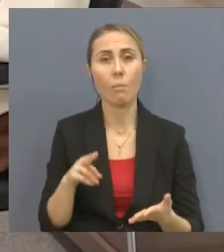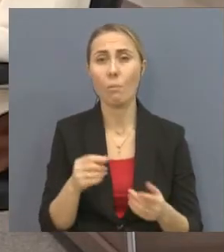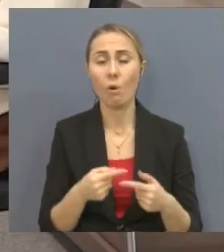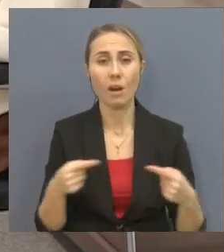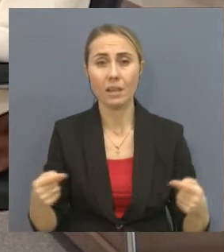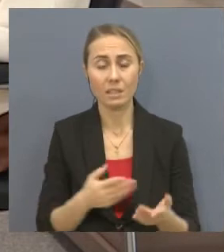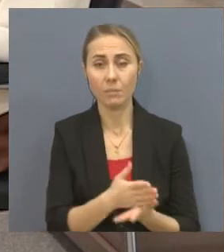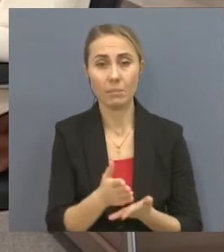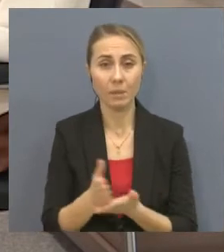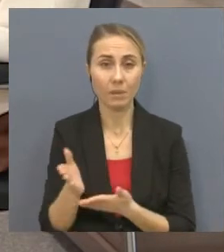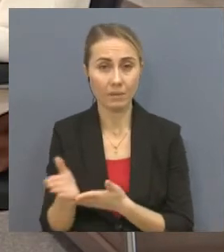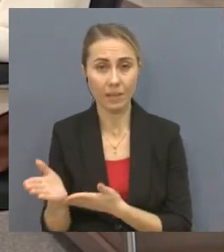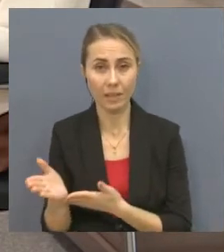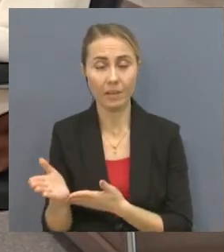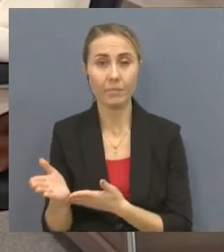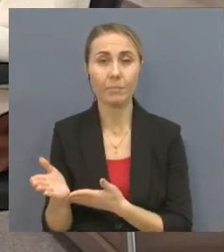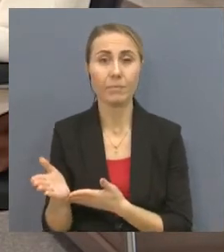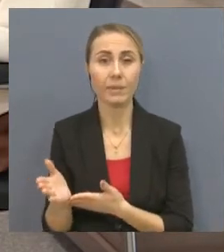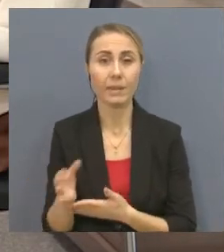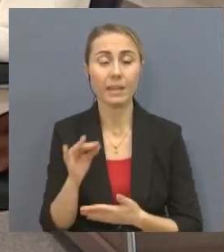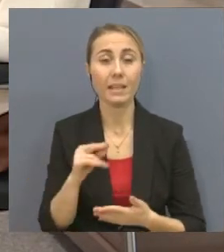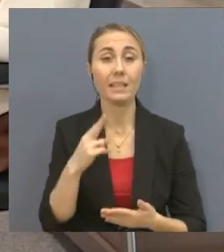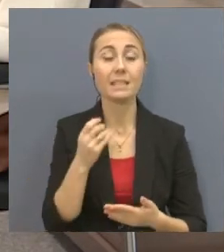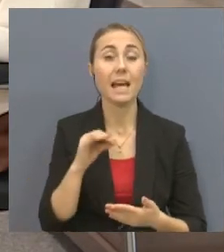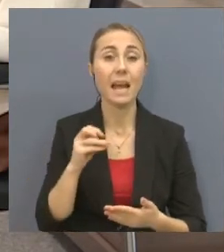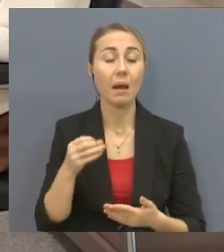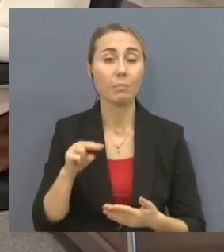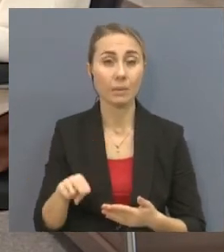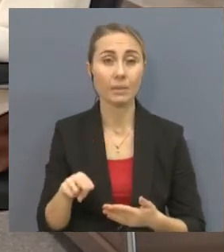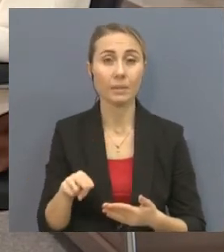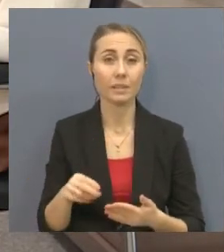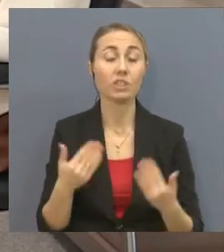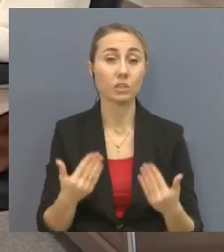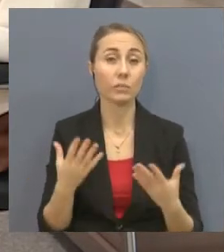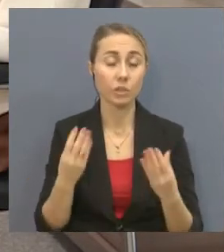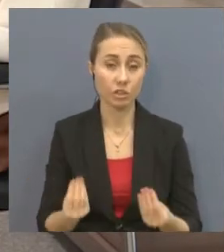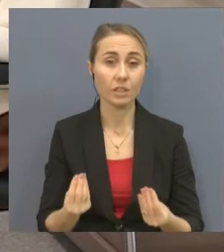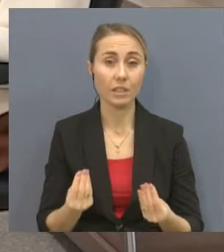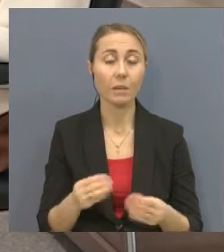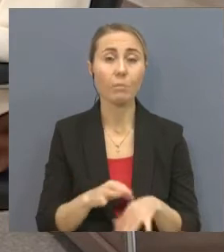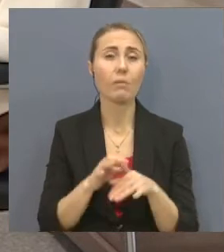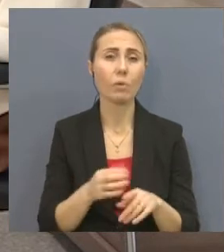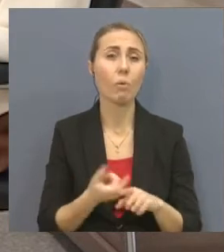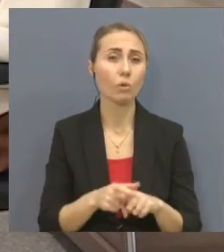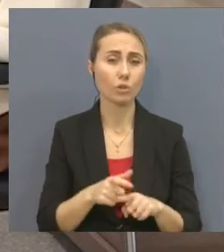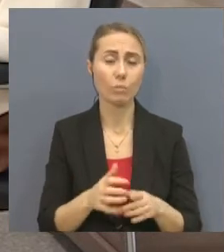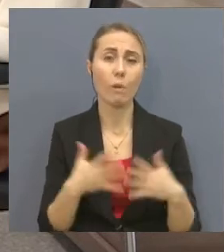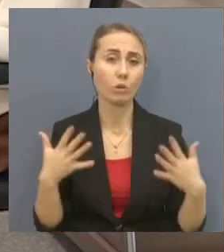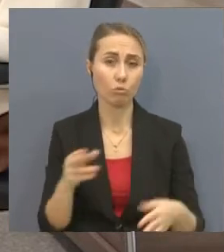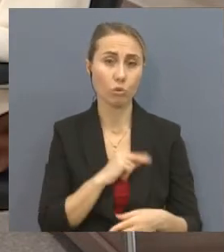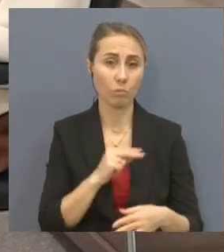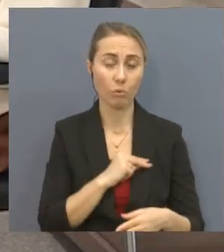и функция на сегодняшний день проводят очень большую работу именно